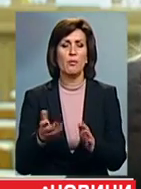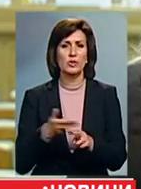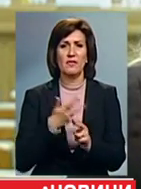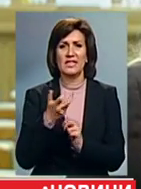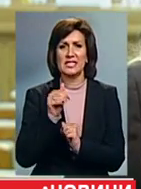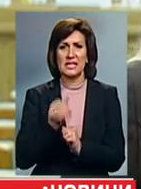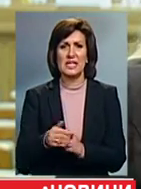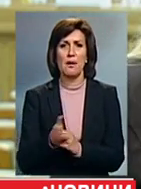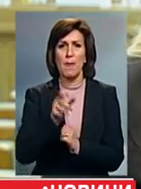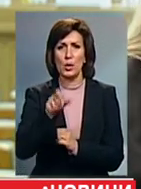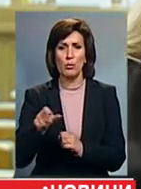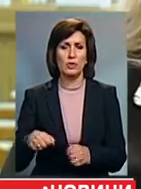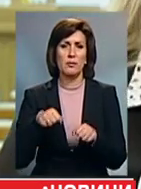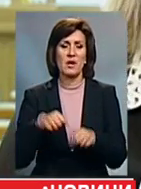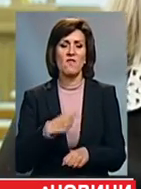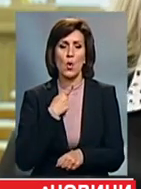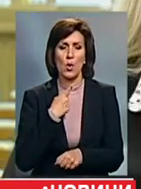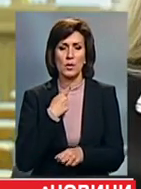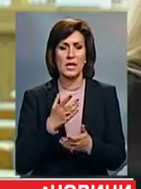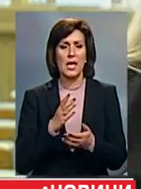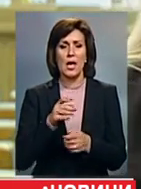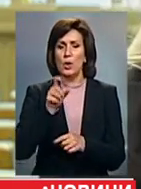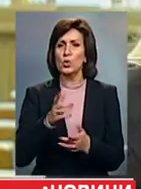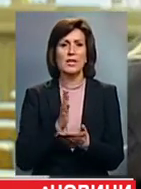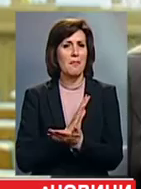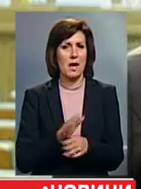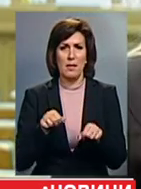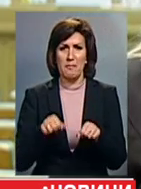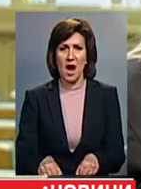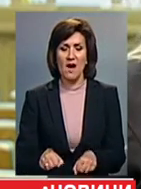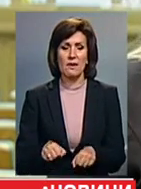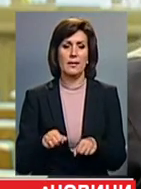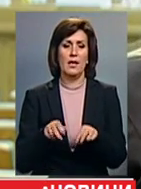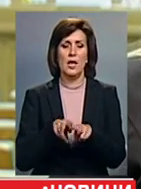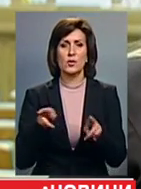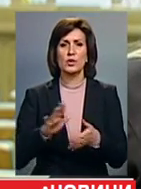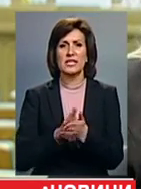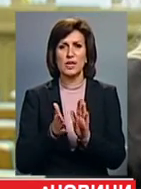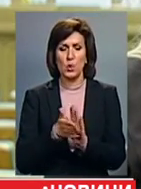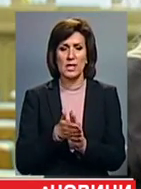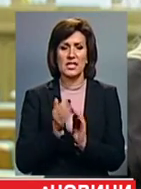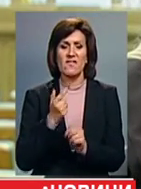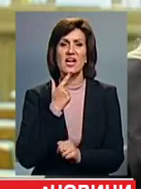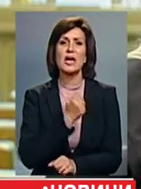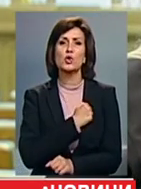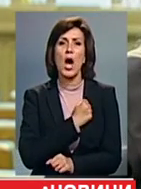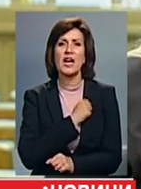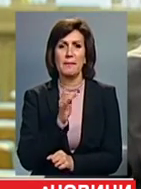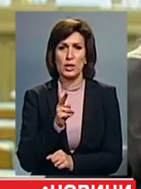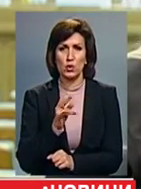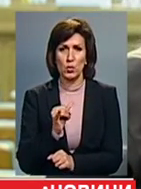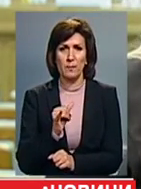300 тисяч маріупольців права голосу, ці люди не мали ніякого права. Схожа ситуація і в